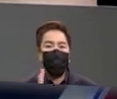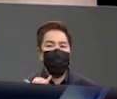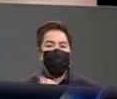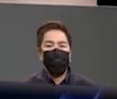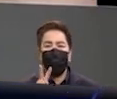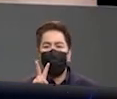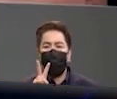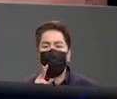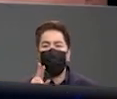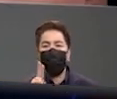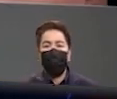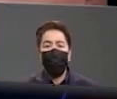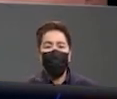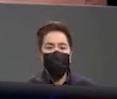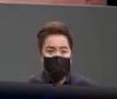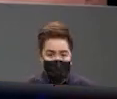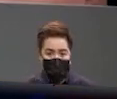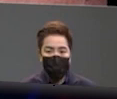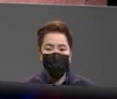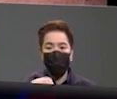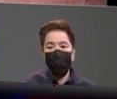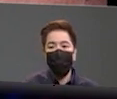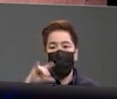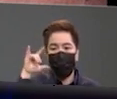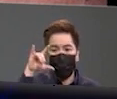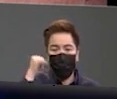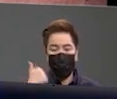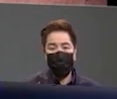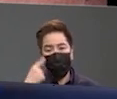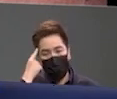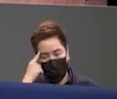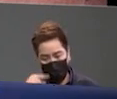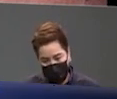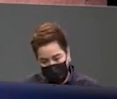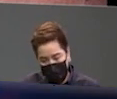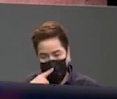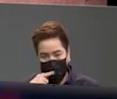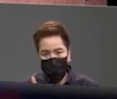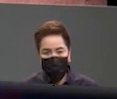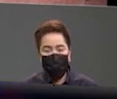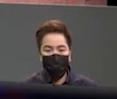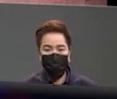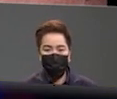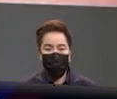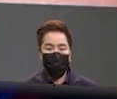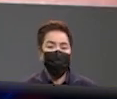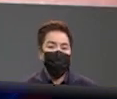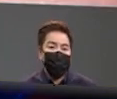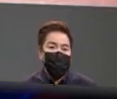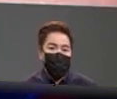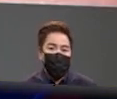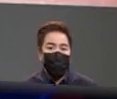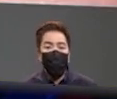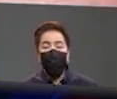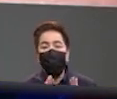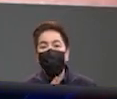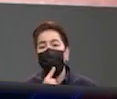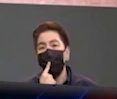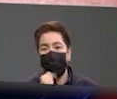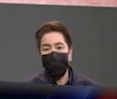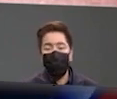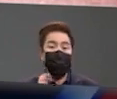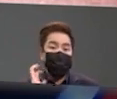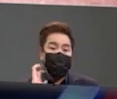ในรายงานข่าวบอกว่าอยู่ระหว่างอยู่ต่างประเทศหญิงไทยคนนี้นะครับ